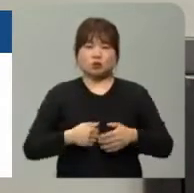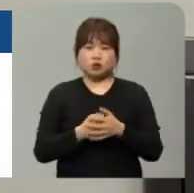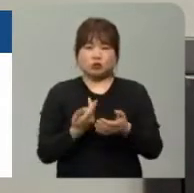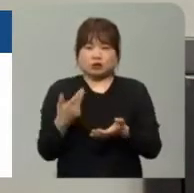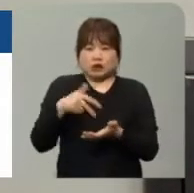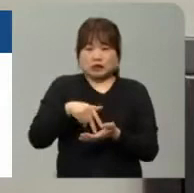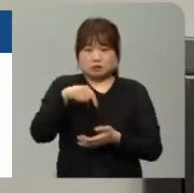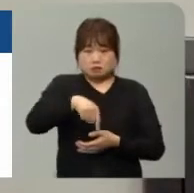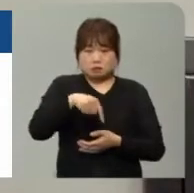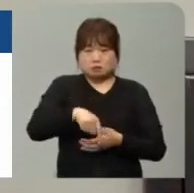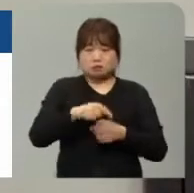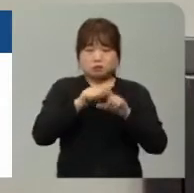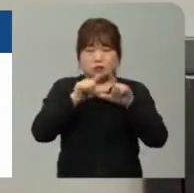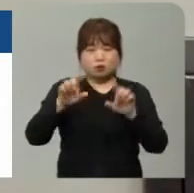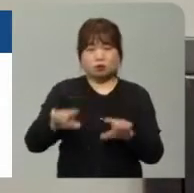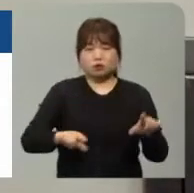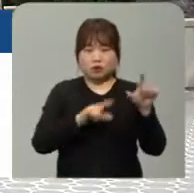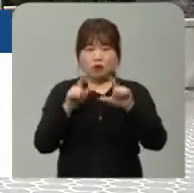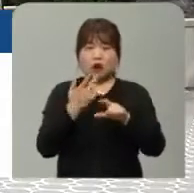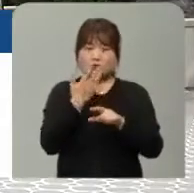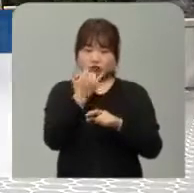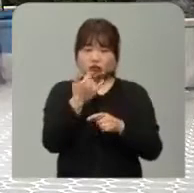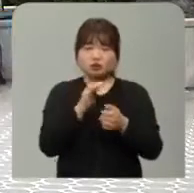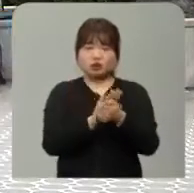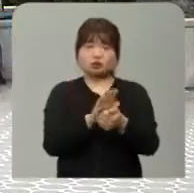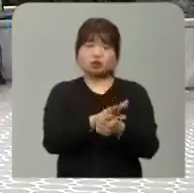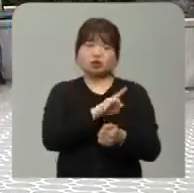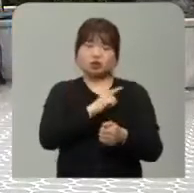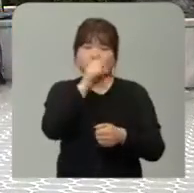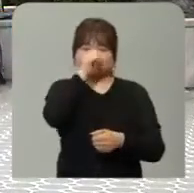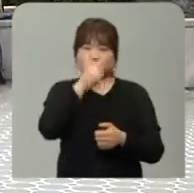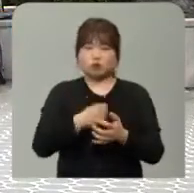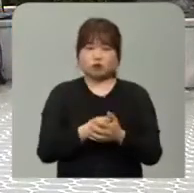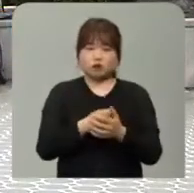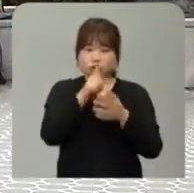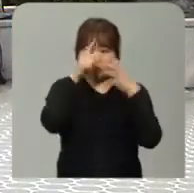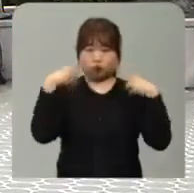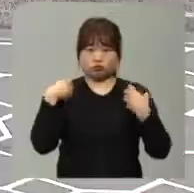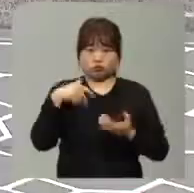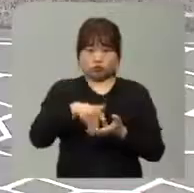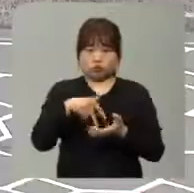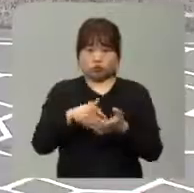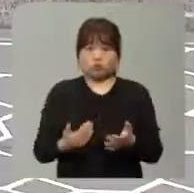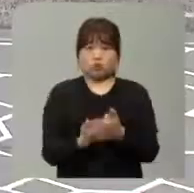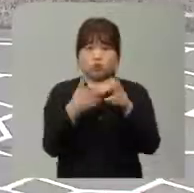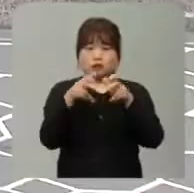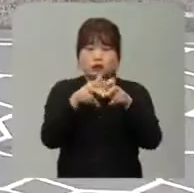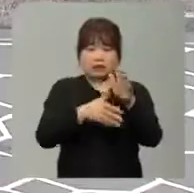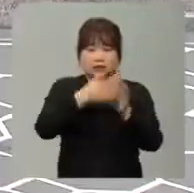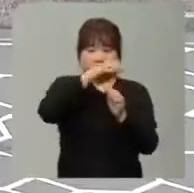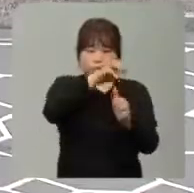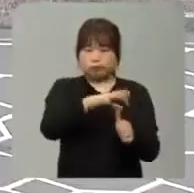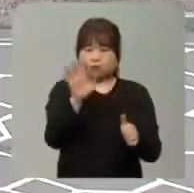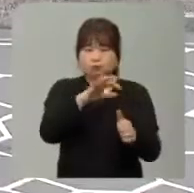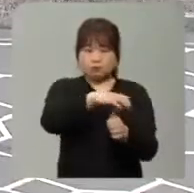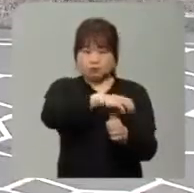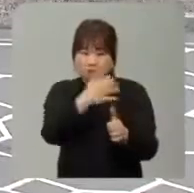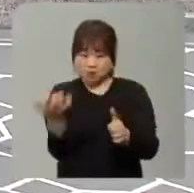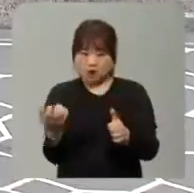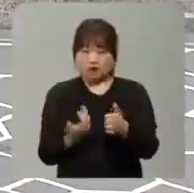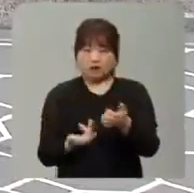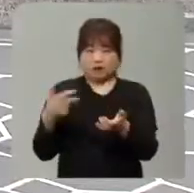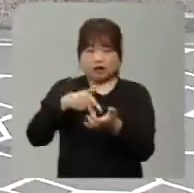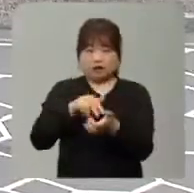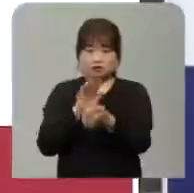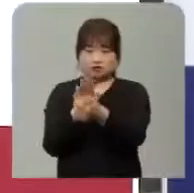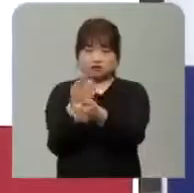진짜 일상생활에서 할 수 있는 자립홈 지원이. 정부는 발달장애인의 탈시설과 자립을 돕겠다면서